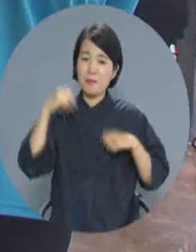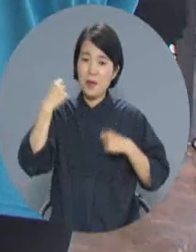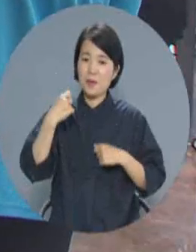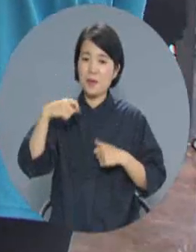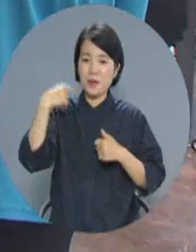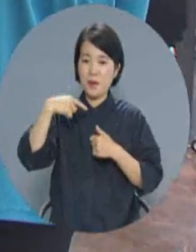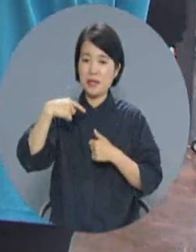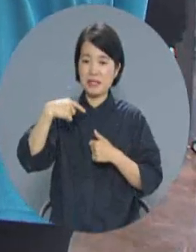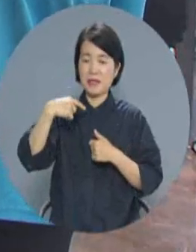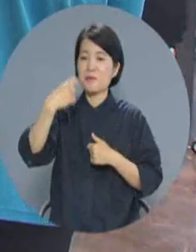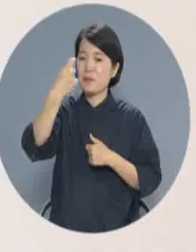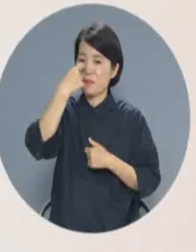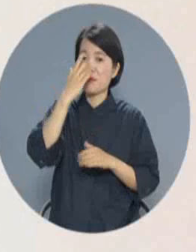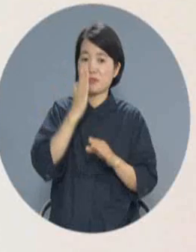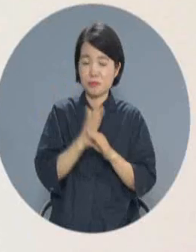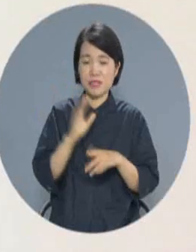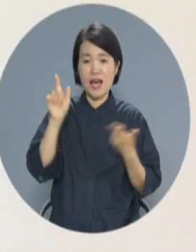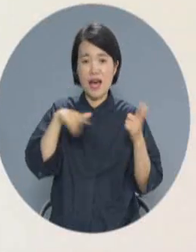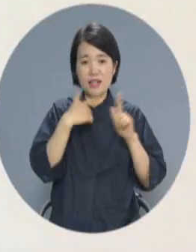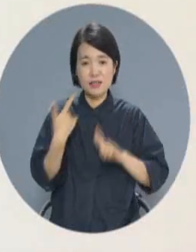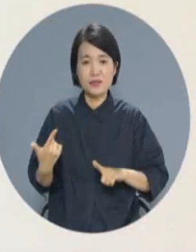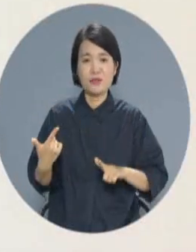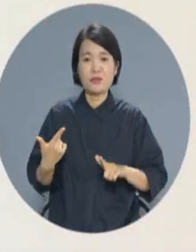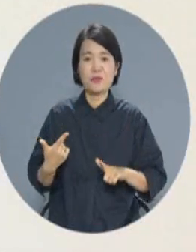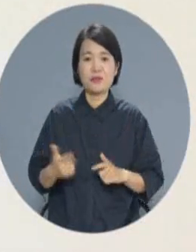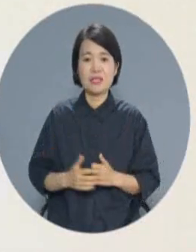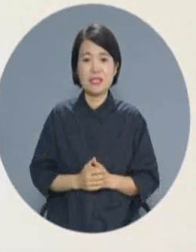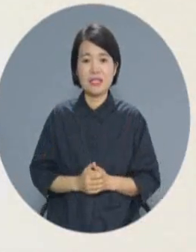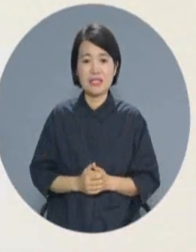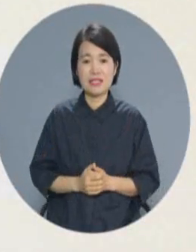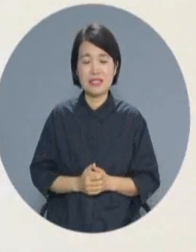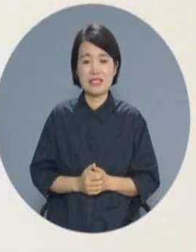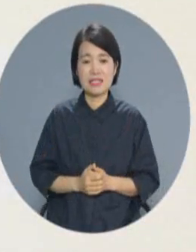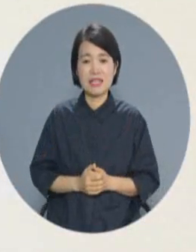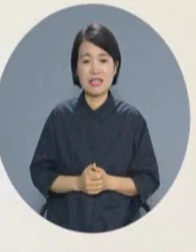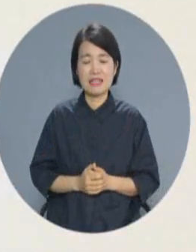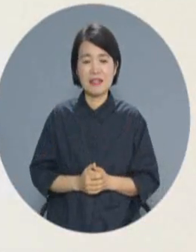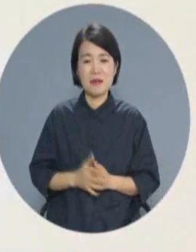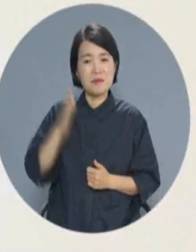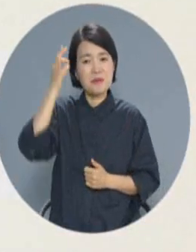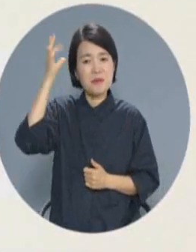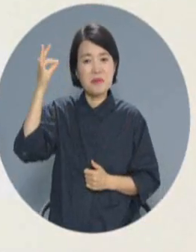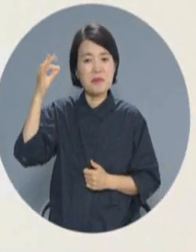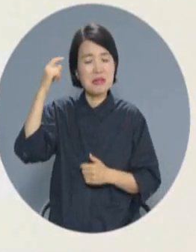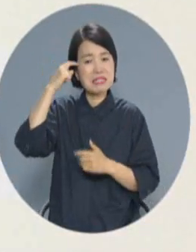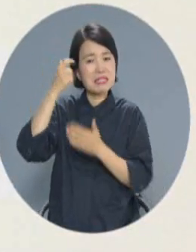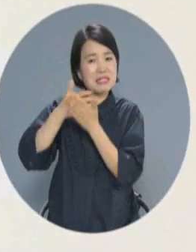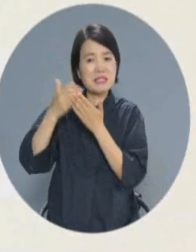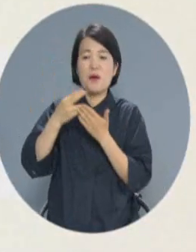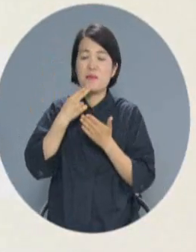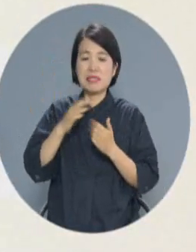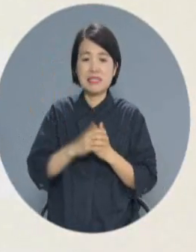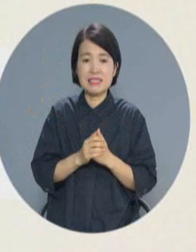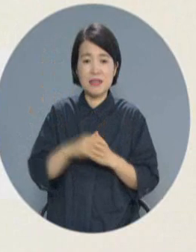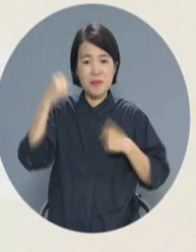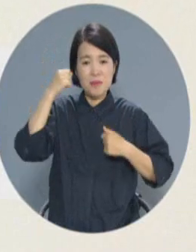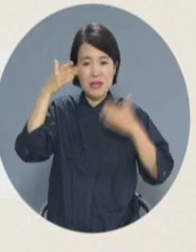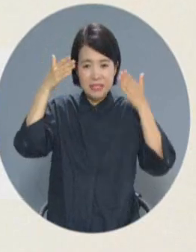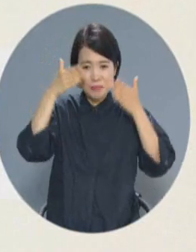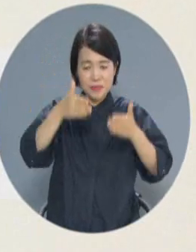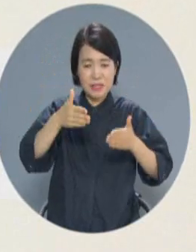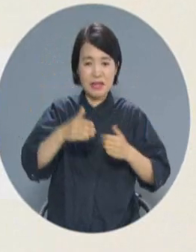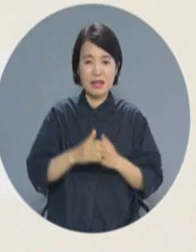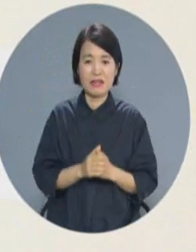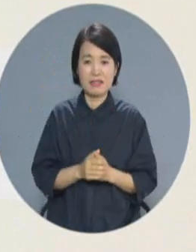지도까지 받습니다. 하루 종일 약간 다른 거 없이 뮤지컬에만 집중하다 보니까